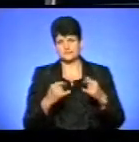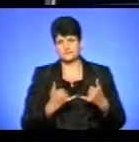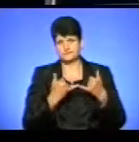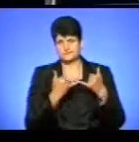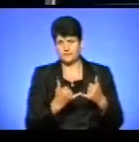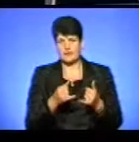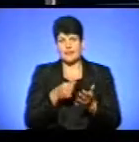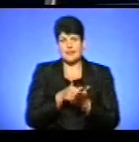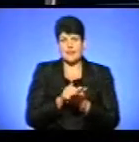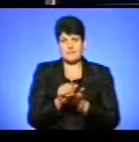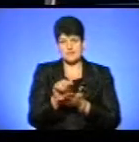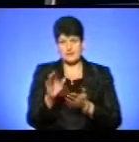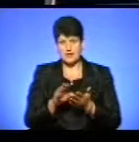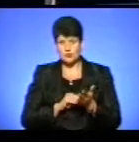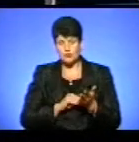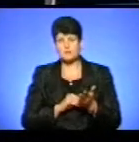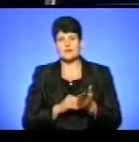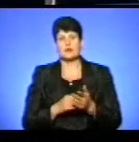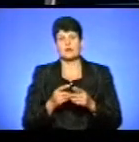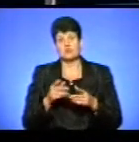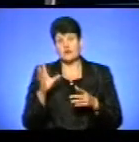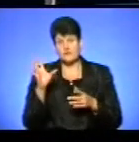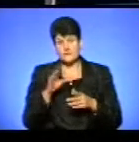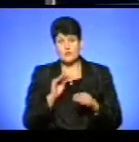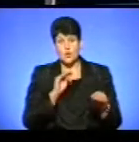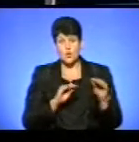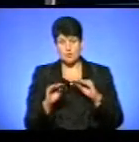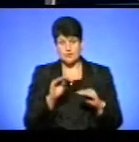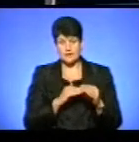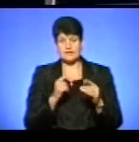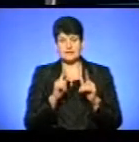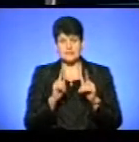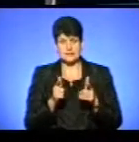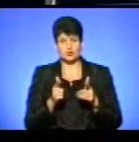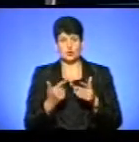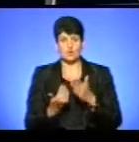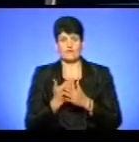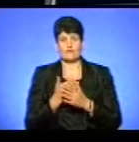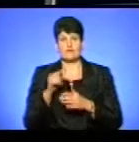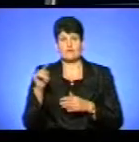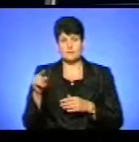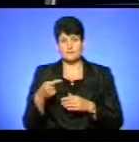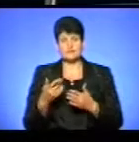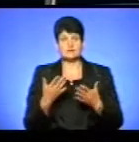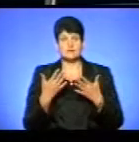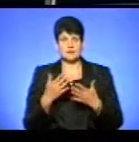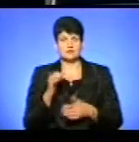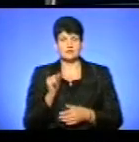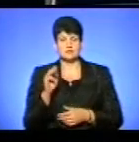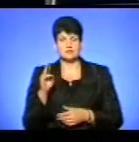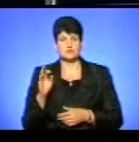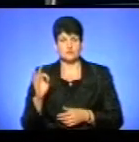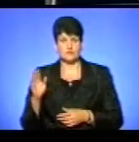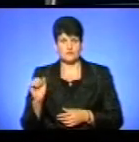школи нашої області встигли укомплектувати згідно з новими вимогами до початку нового навчального року, з'ясовувала Анжела Шова.